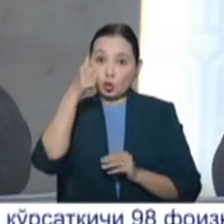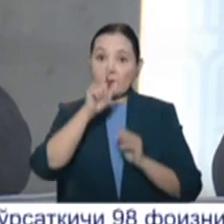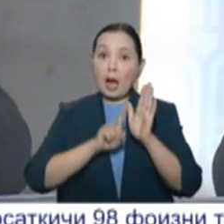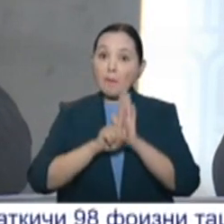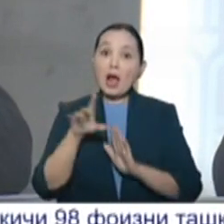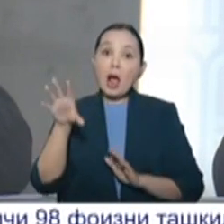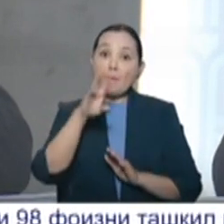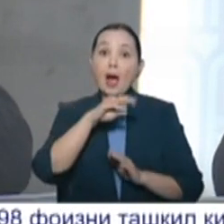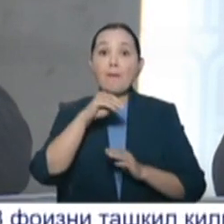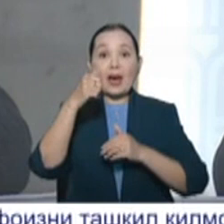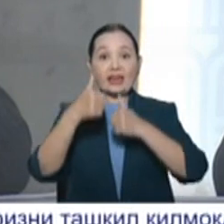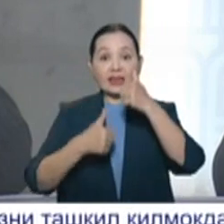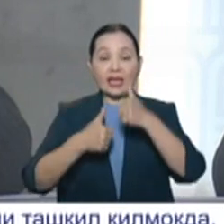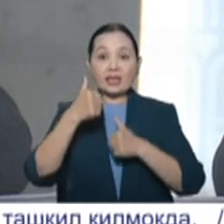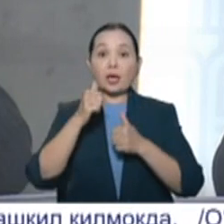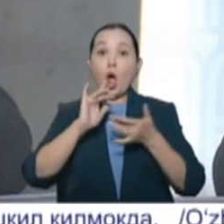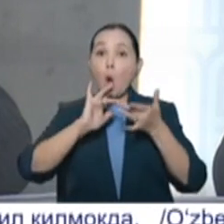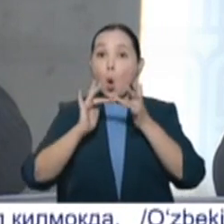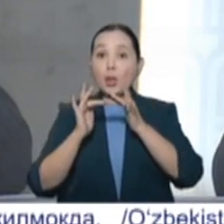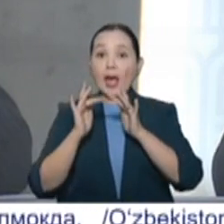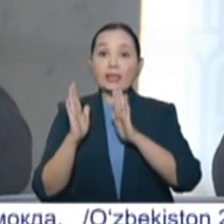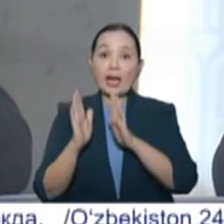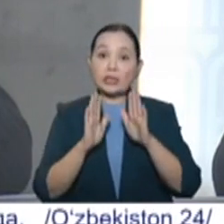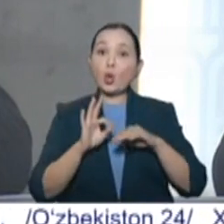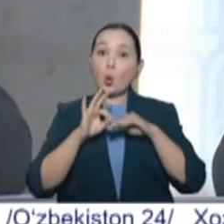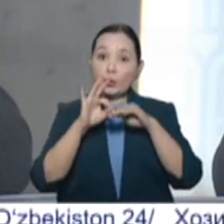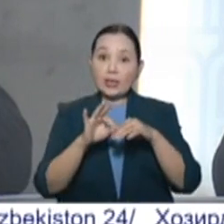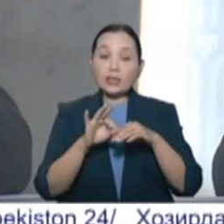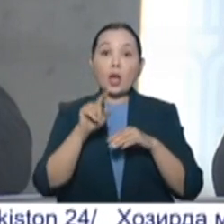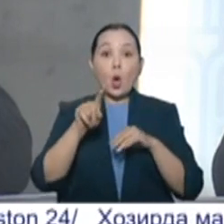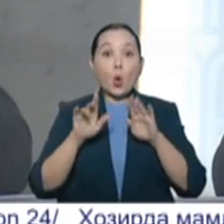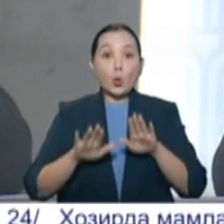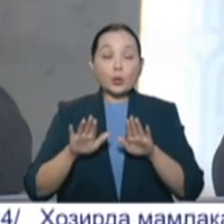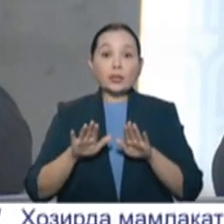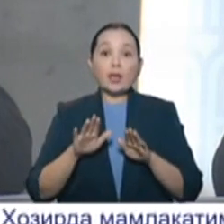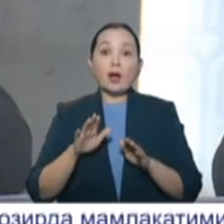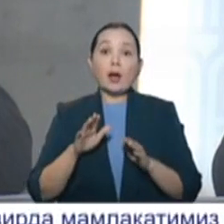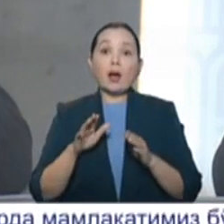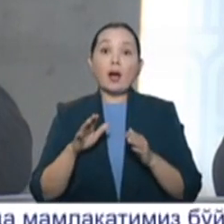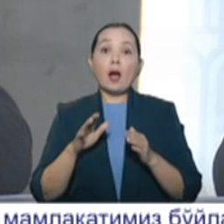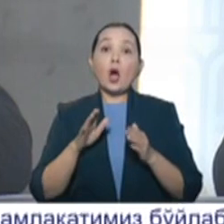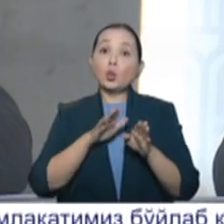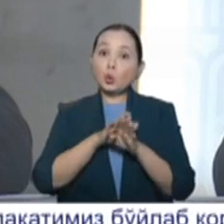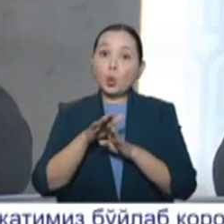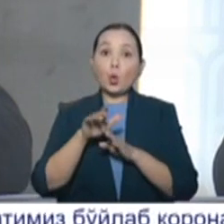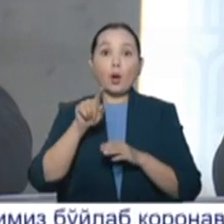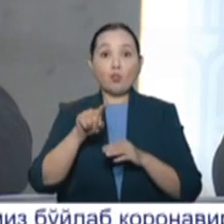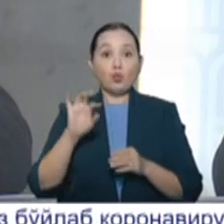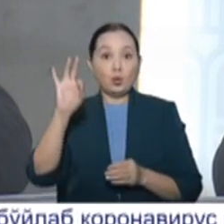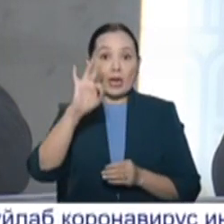hamma tenderlar faqat onlayn tarzda o'tkaziladi va u yerda odam omili to'liq bu